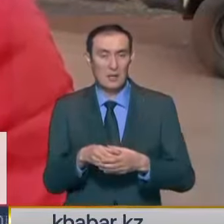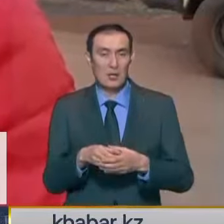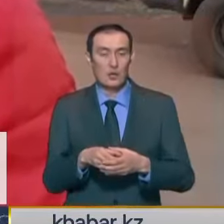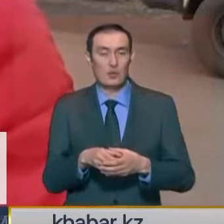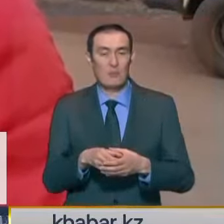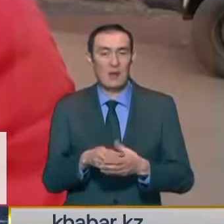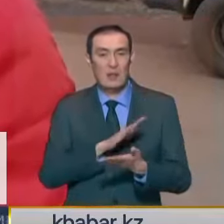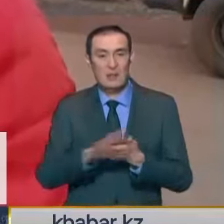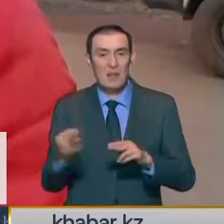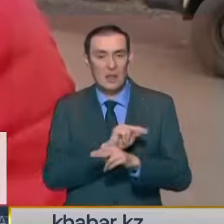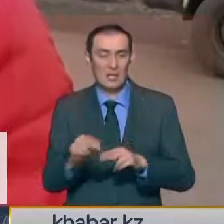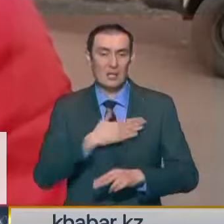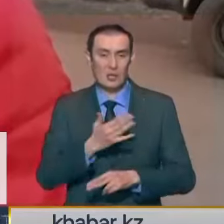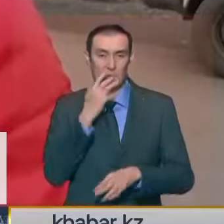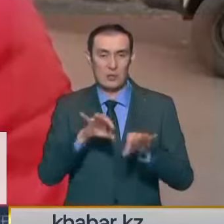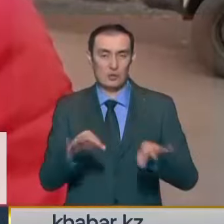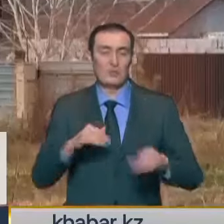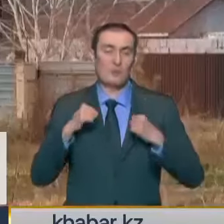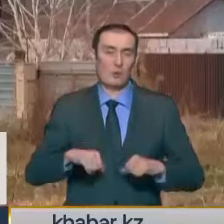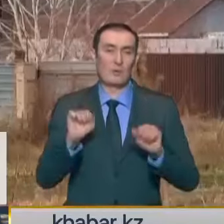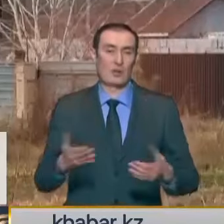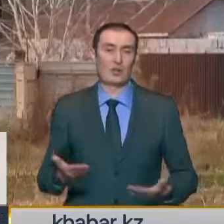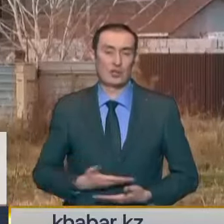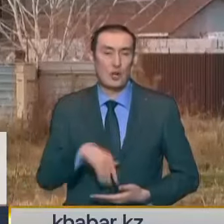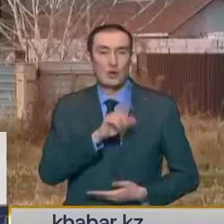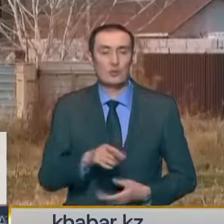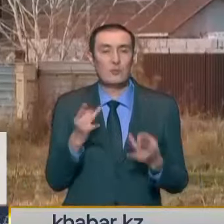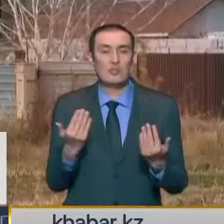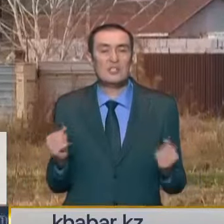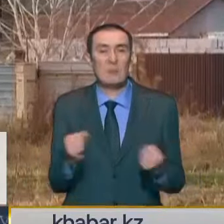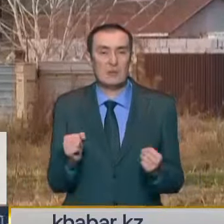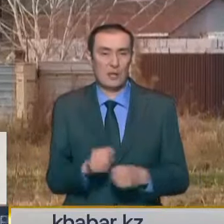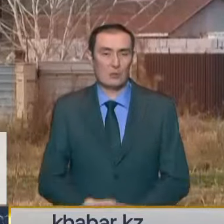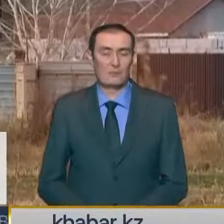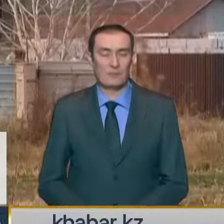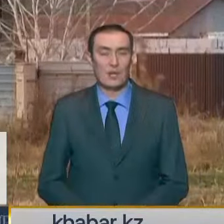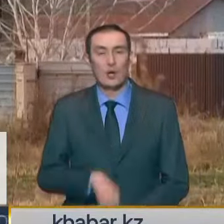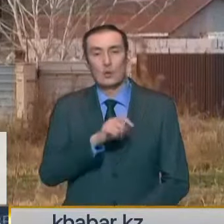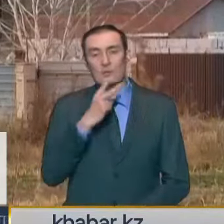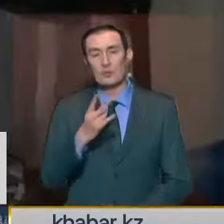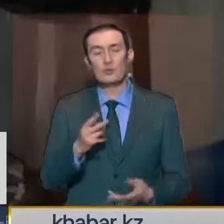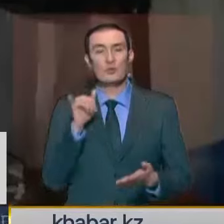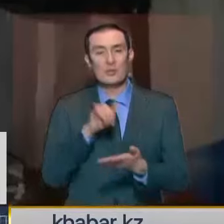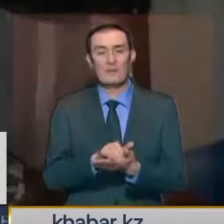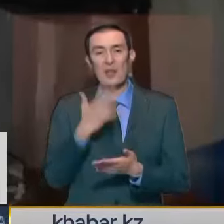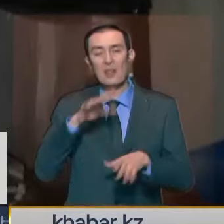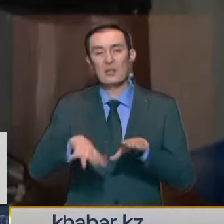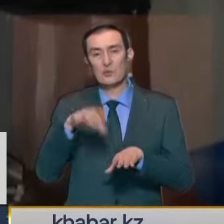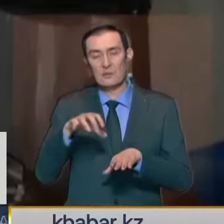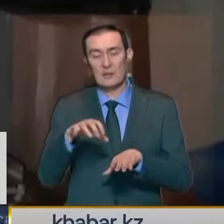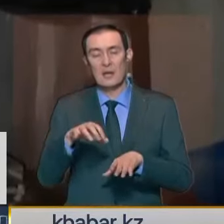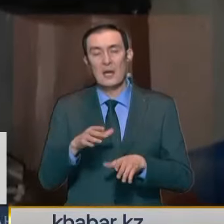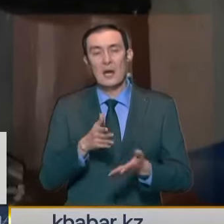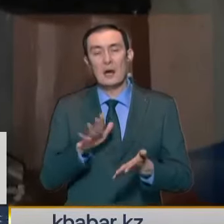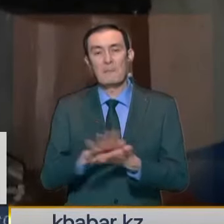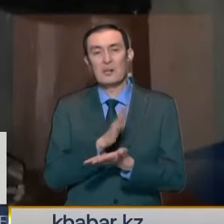наладит нашу трассу чтобы мы могли спокойно жить люди просто мнут жители видят смысл и в установке насосной станции в пресс-службе